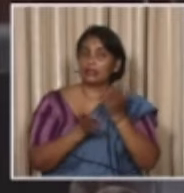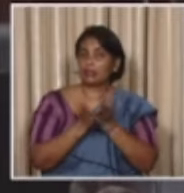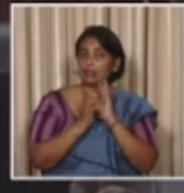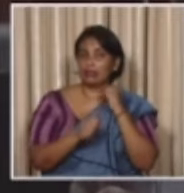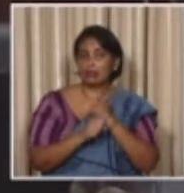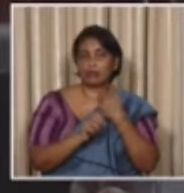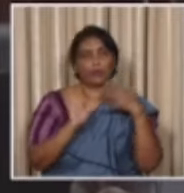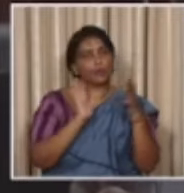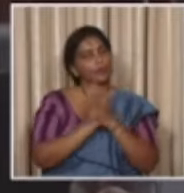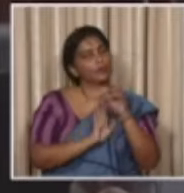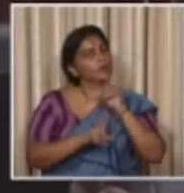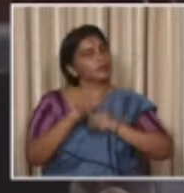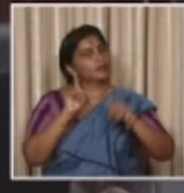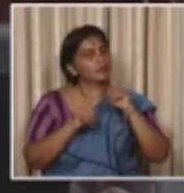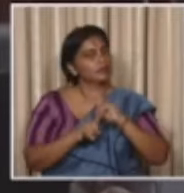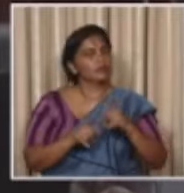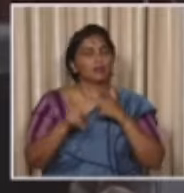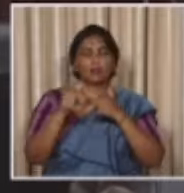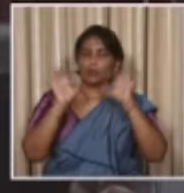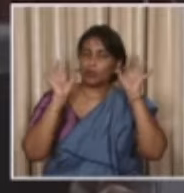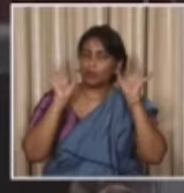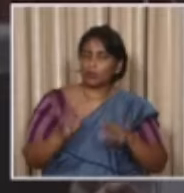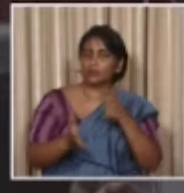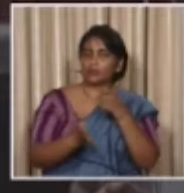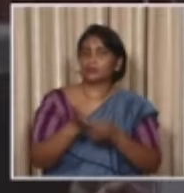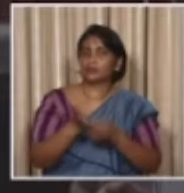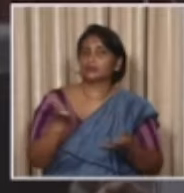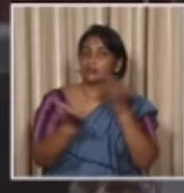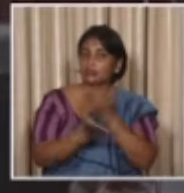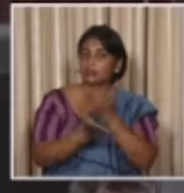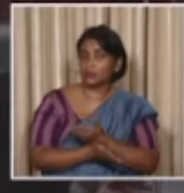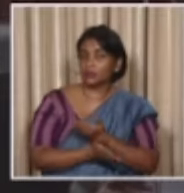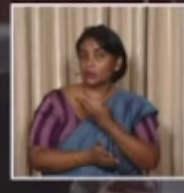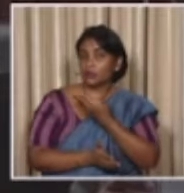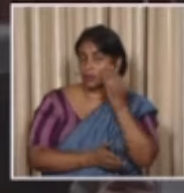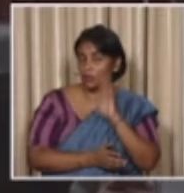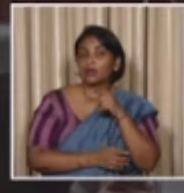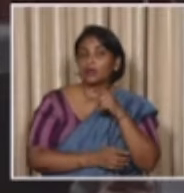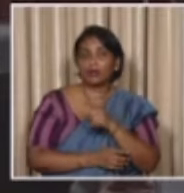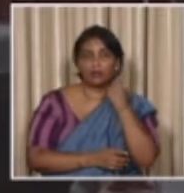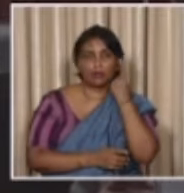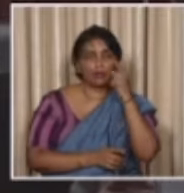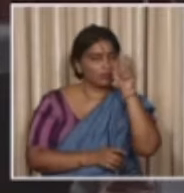එක්ක සාකච්ඡා කළා, අවිබිම තියලා ගිවිසුමකට එළඹෙන්න පුළුවන් උනේ අර